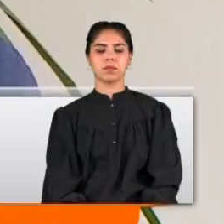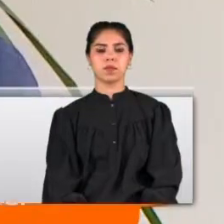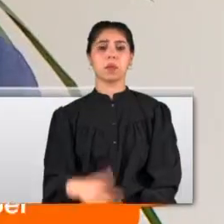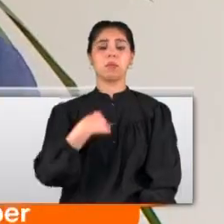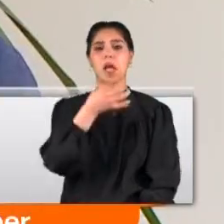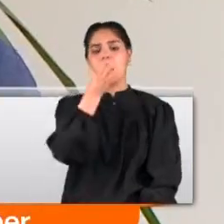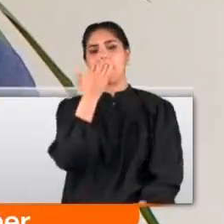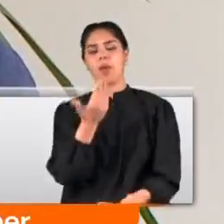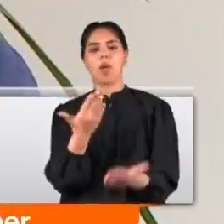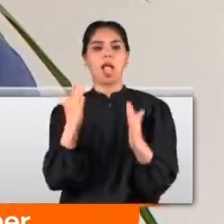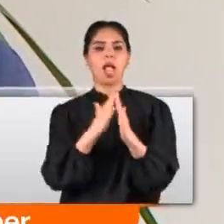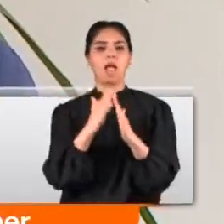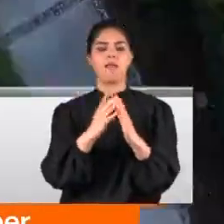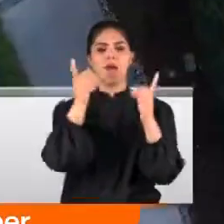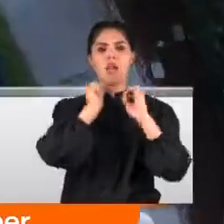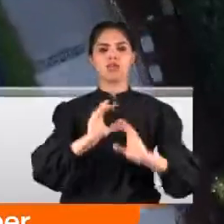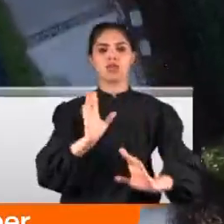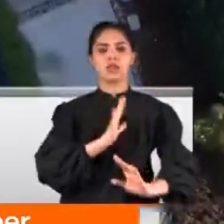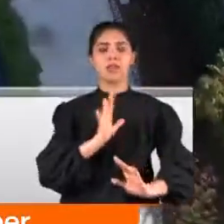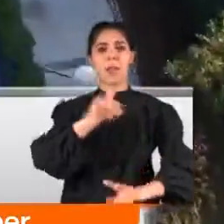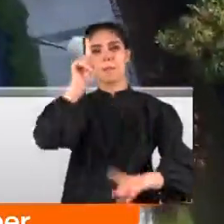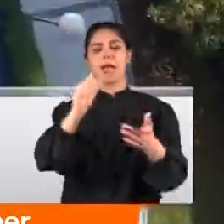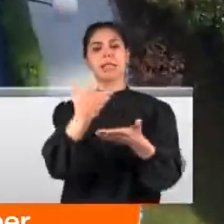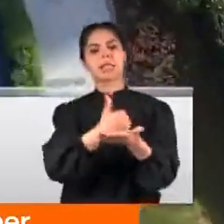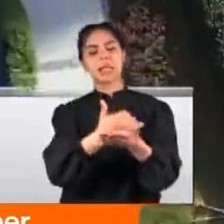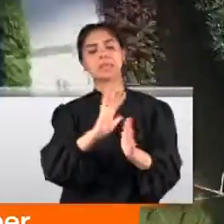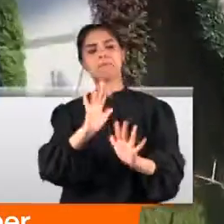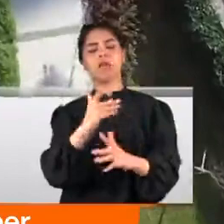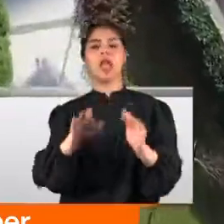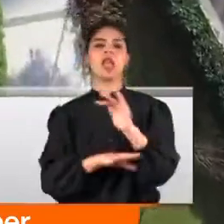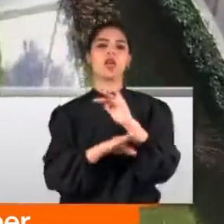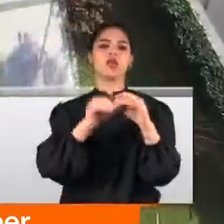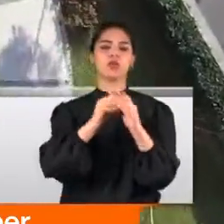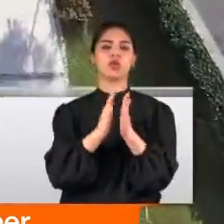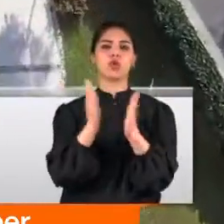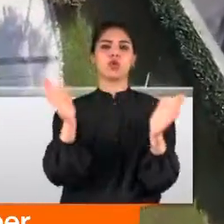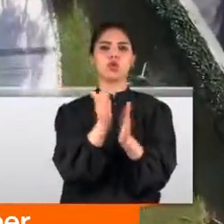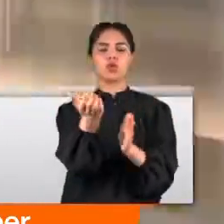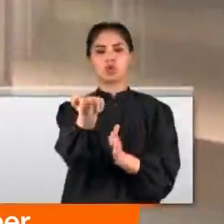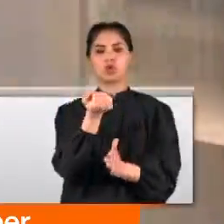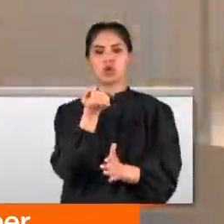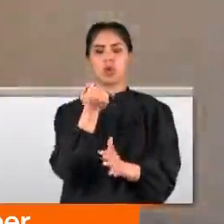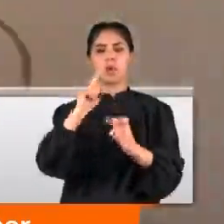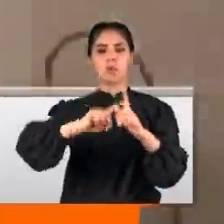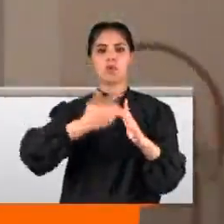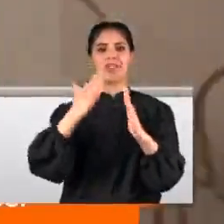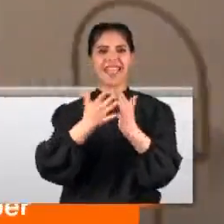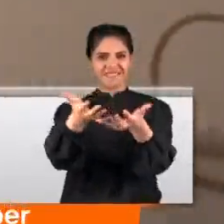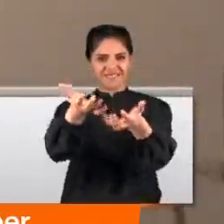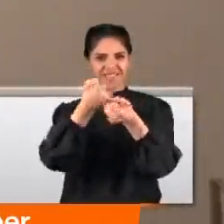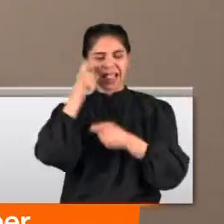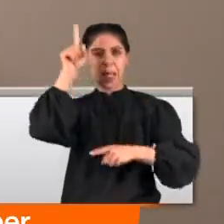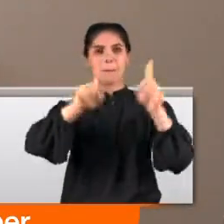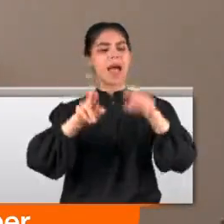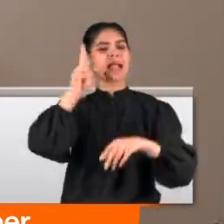olmadan evimiz ipotek Bağlamışlar kimi yatırım kim yaşamak için Küçükçekmece'deki konut projesinden ev aldı Hatta